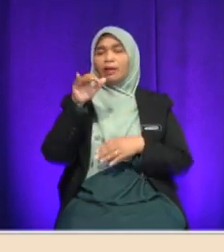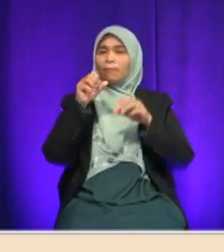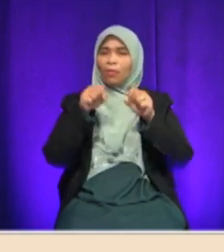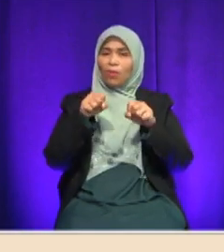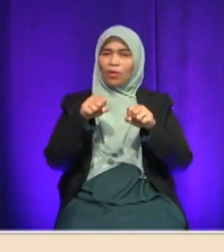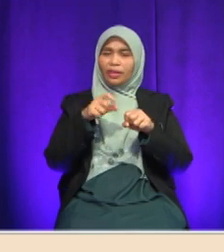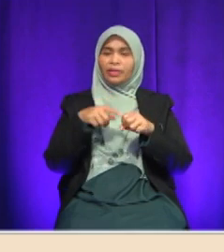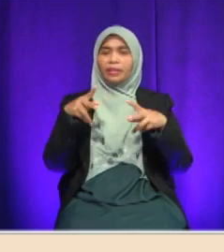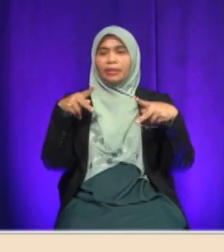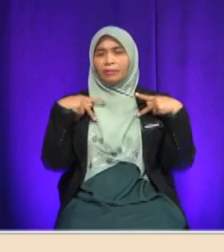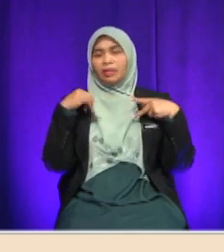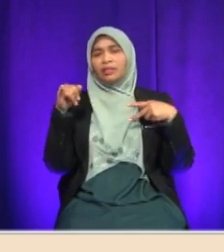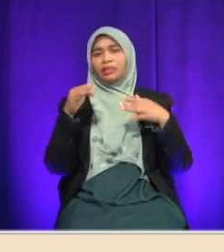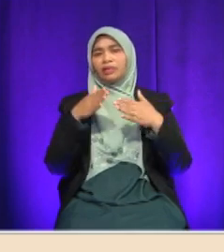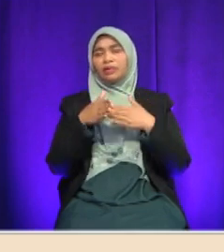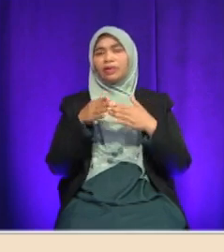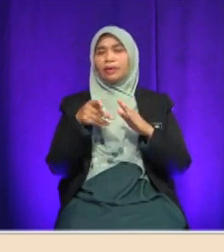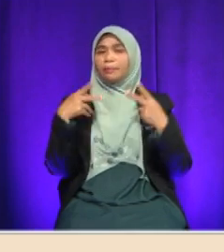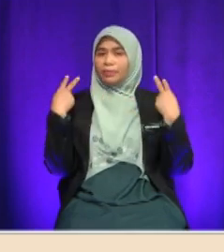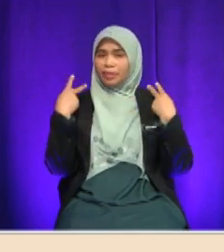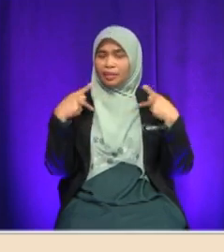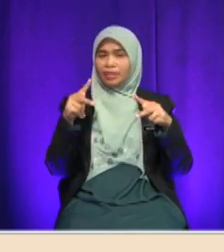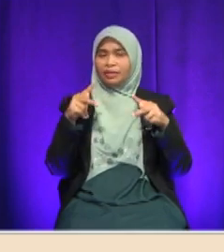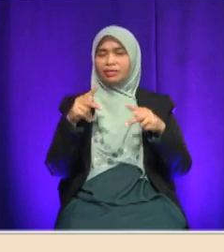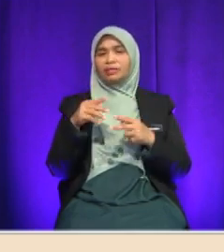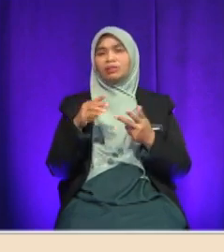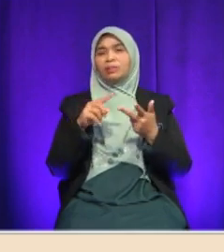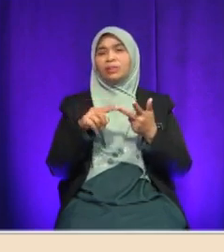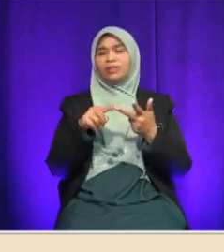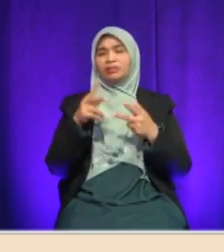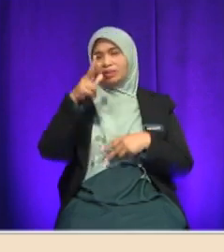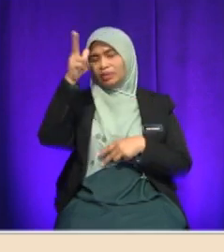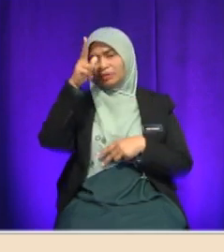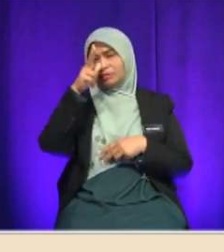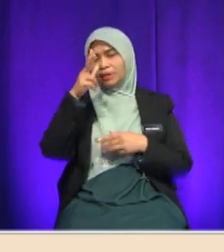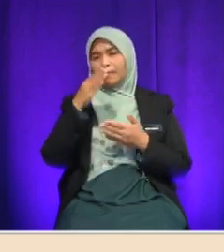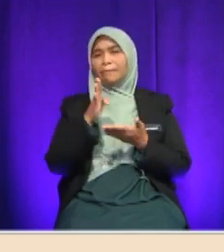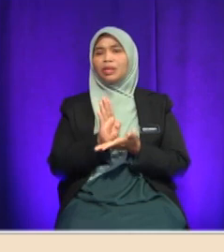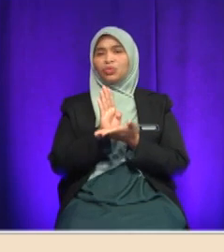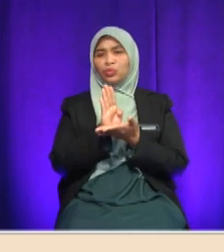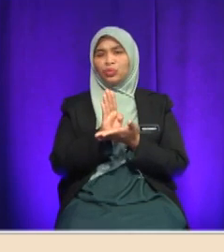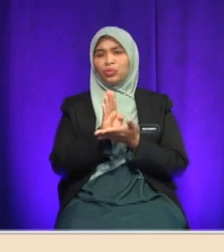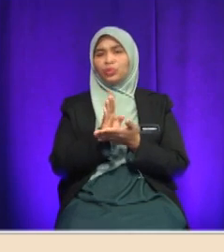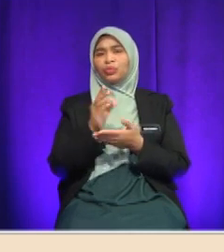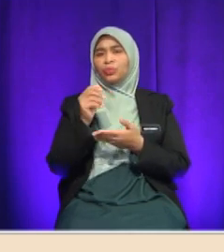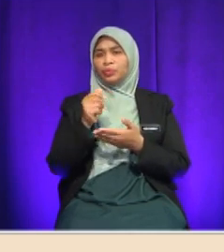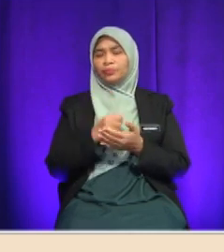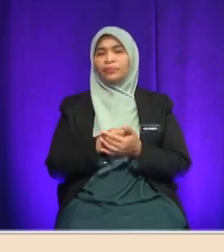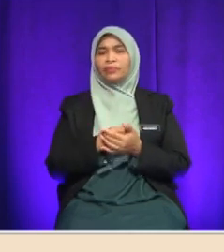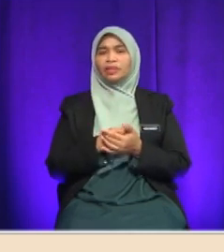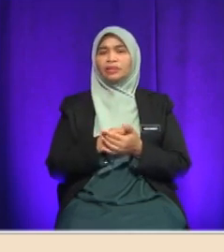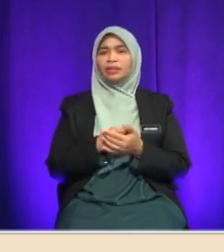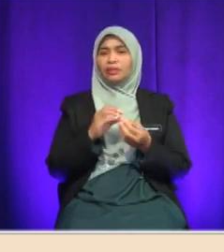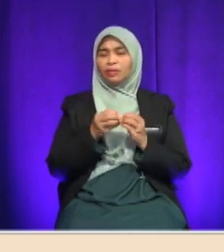ketiga, kerajaan menaikkan pemberian bantuan sara hidup. Dan yang keempat ialah trend tudung masa kini menjadi